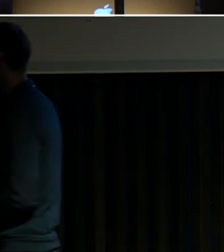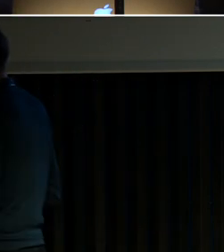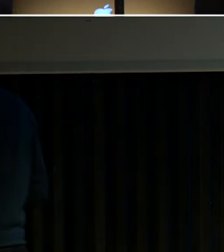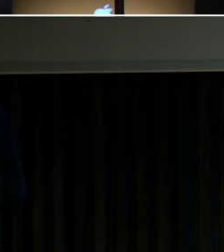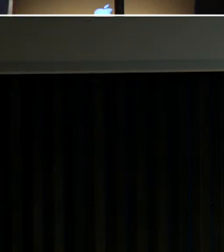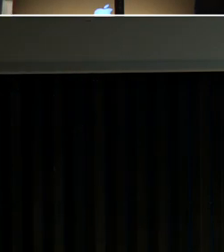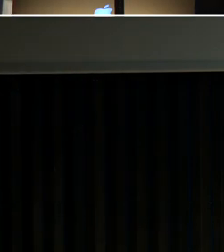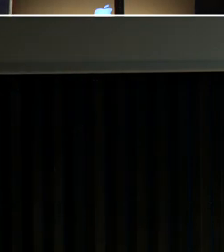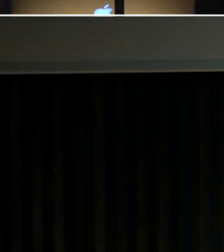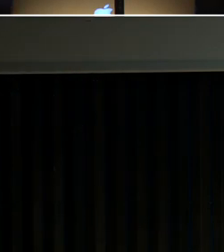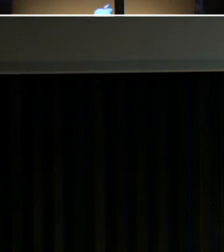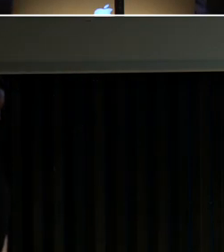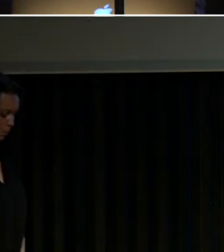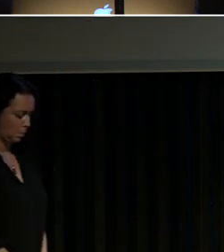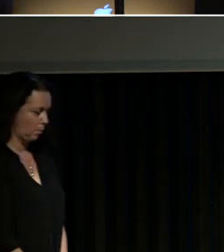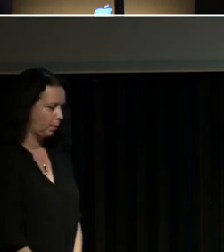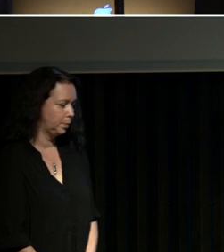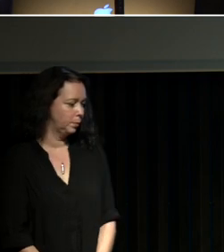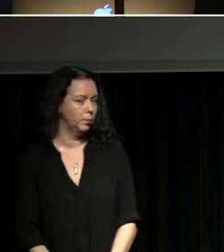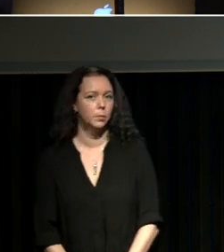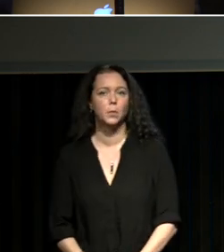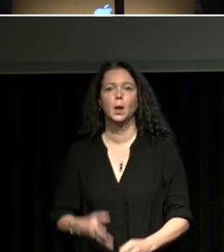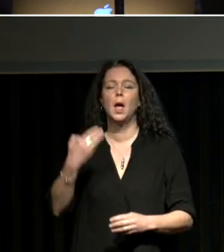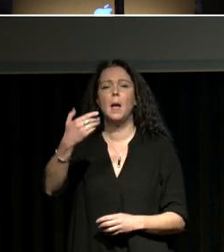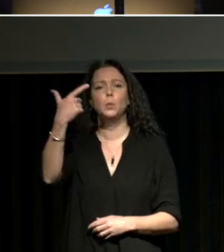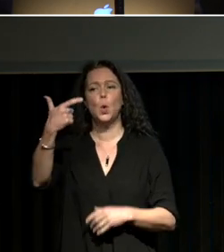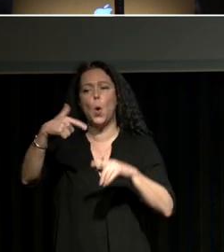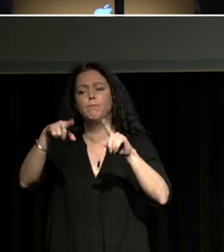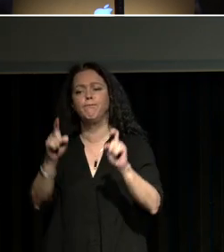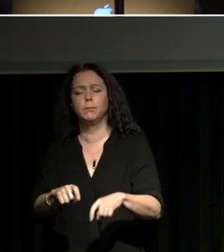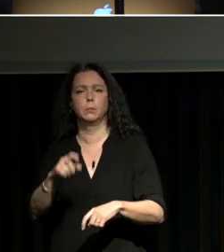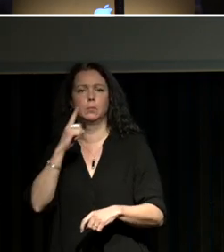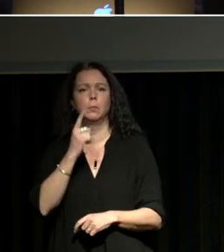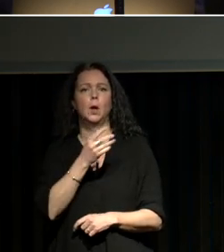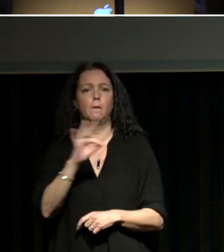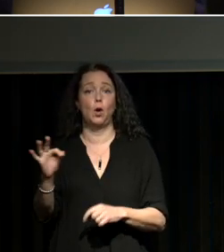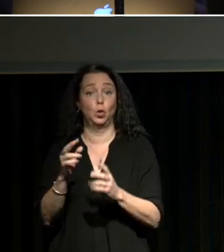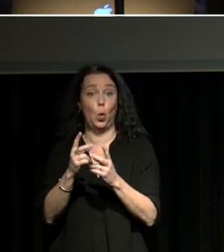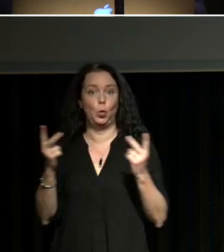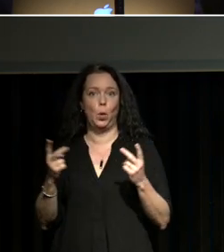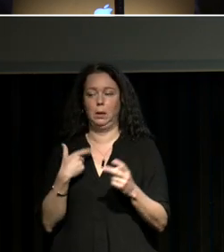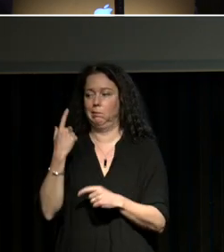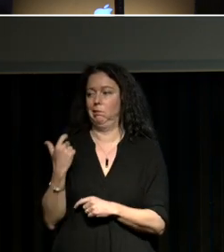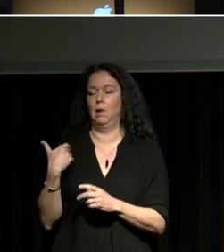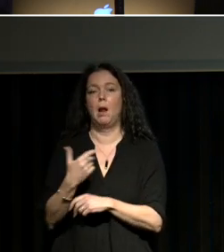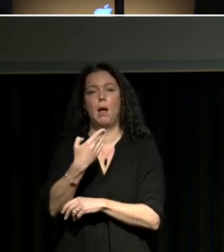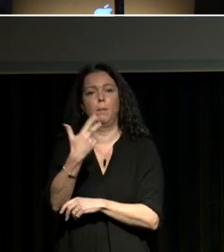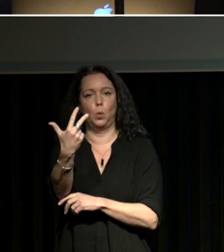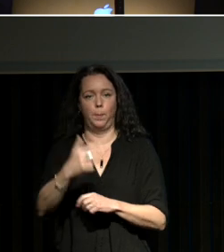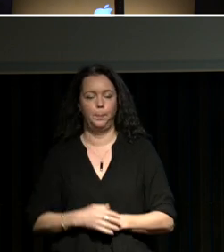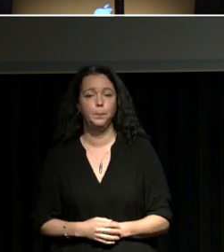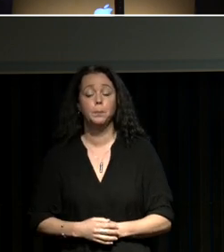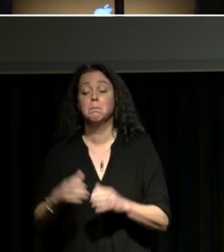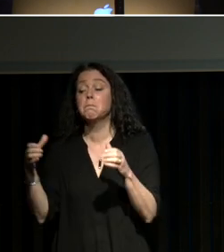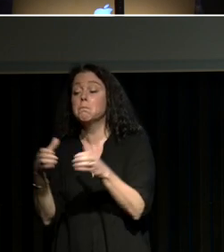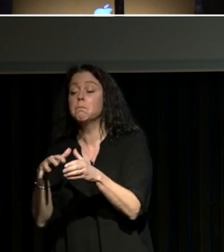le M2 a beaucoup diminué parce qu'on s'est mis en France à autoriser les prélèvements de type M3. Le M3, ce n'est pas